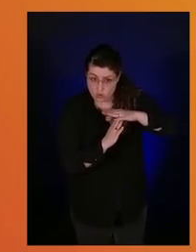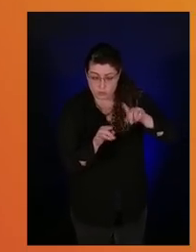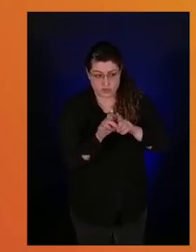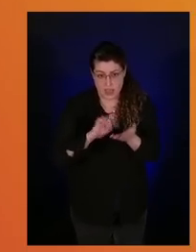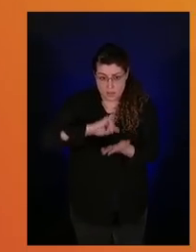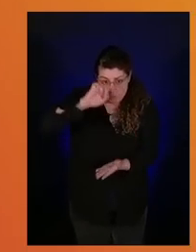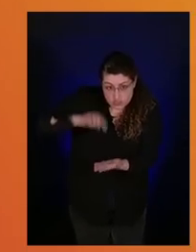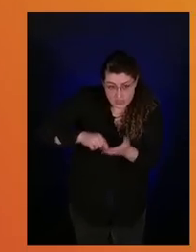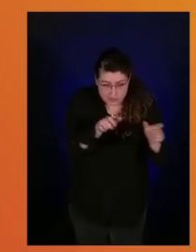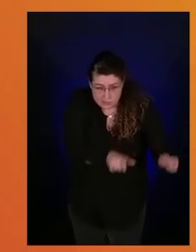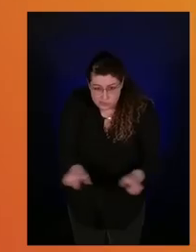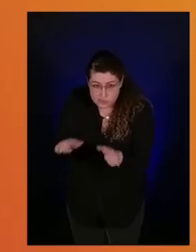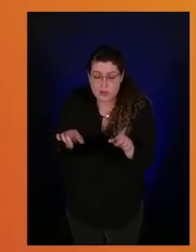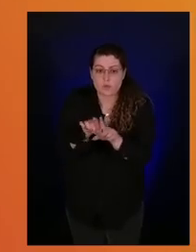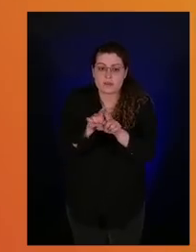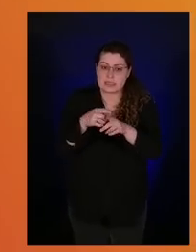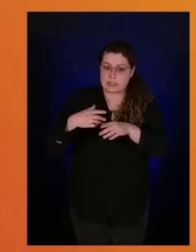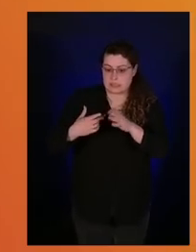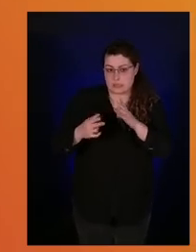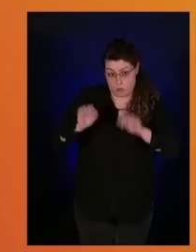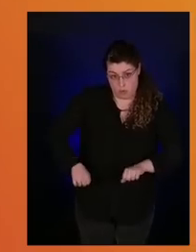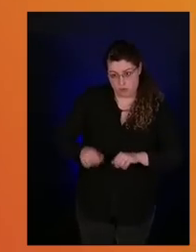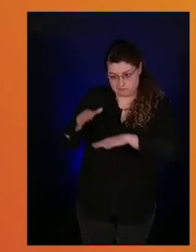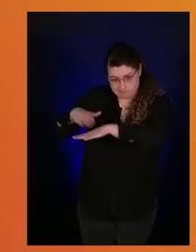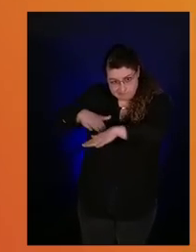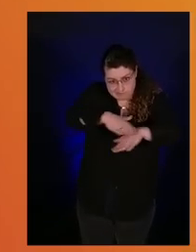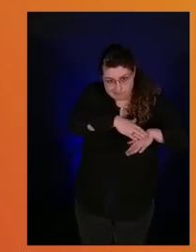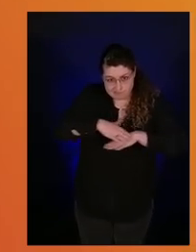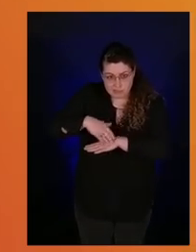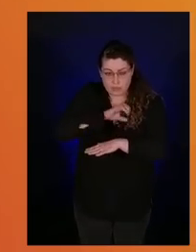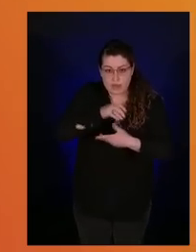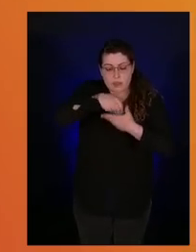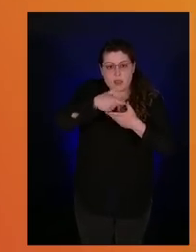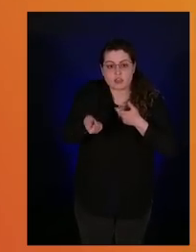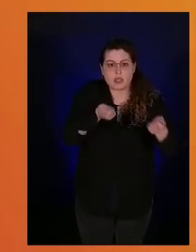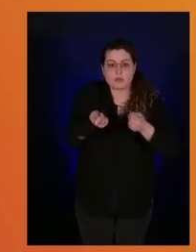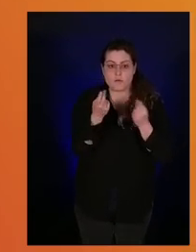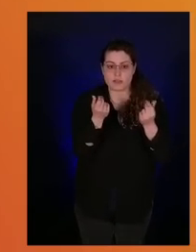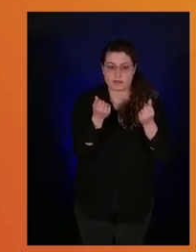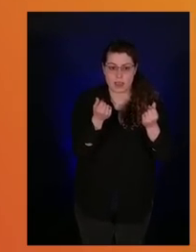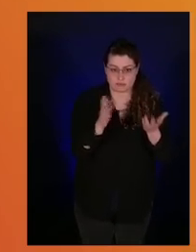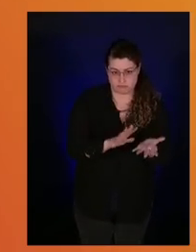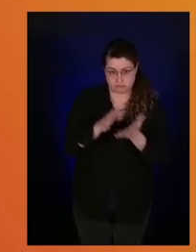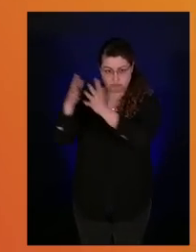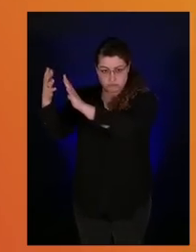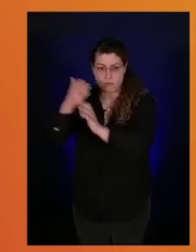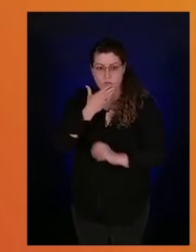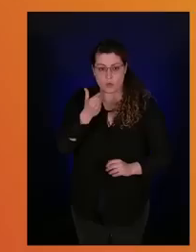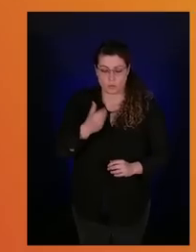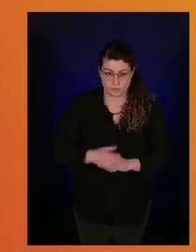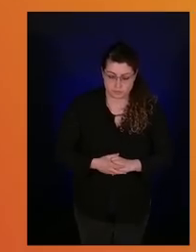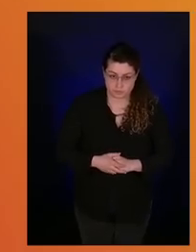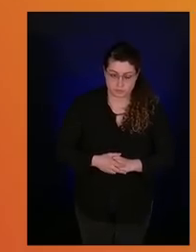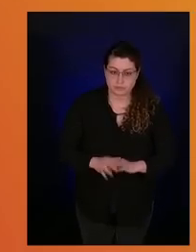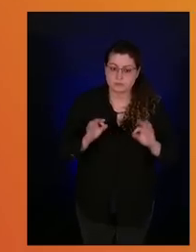budgets et la formulation de préconisations pour améliorer la gestion financière de celle-ci. Nous